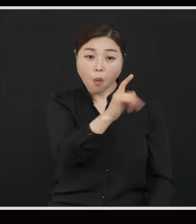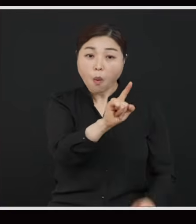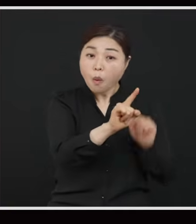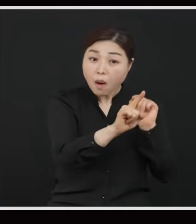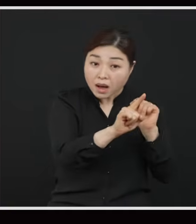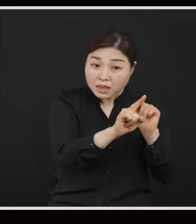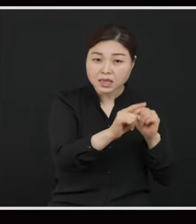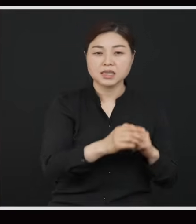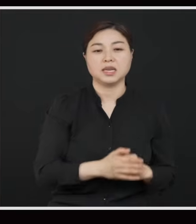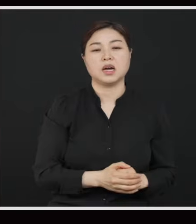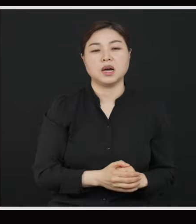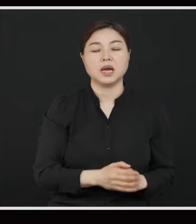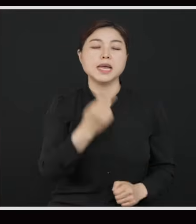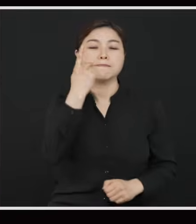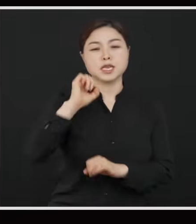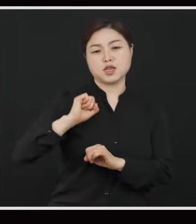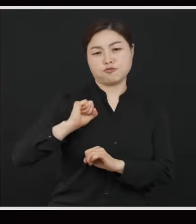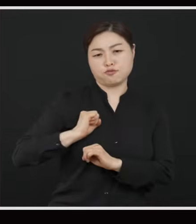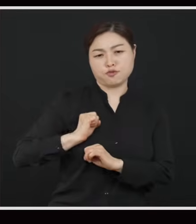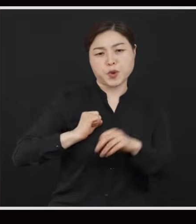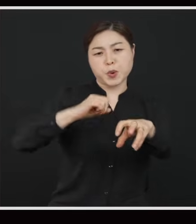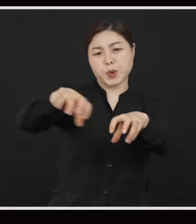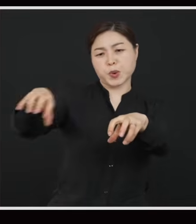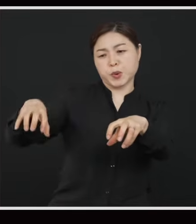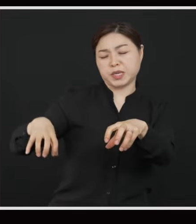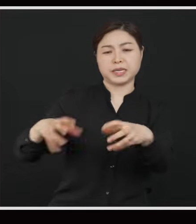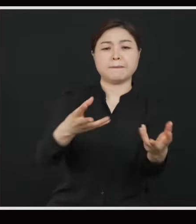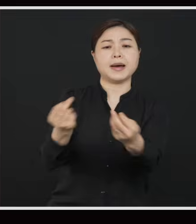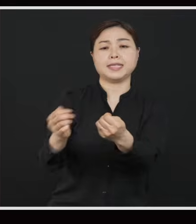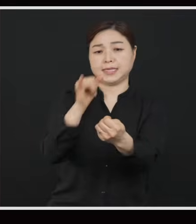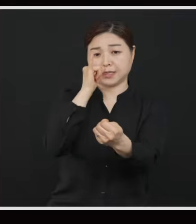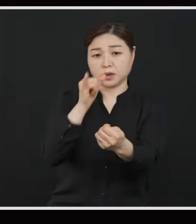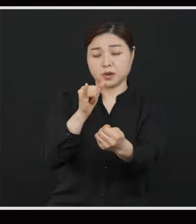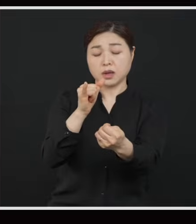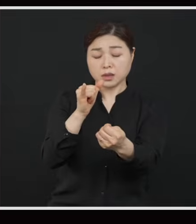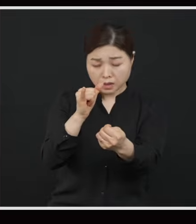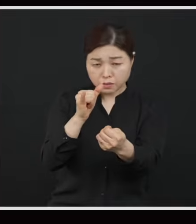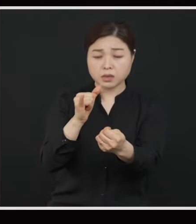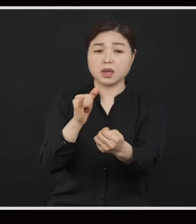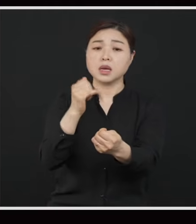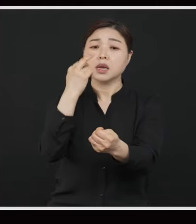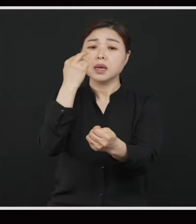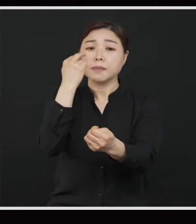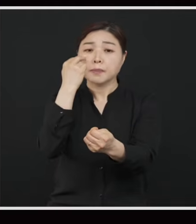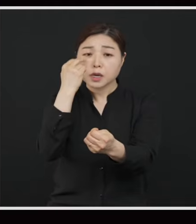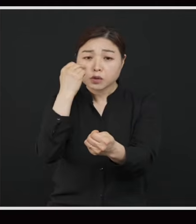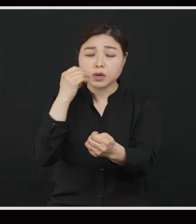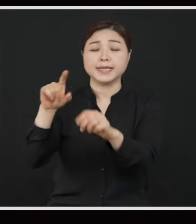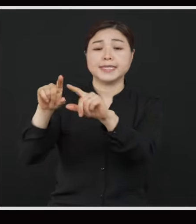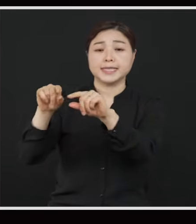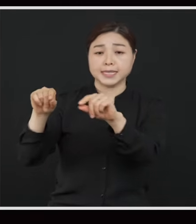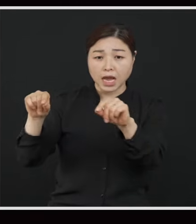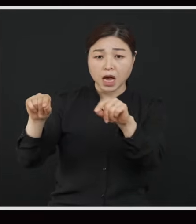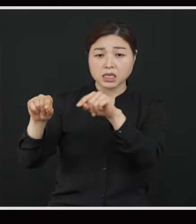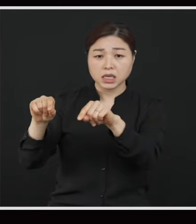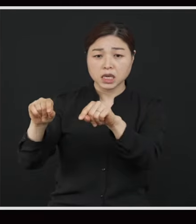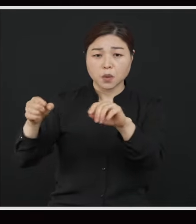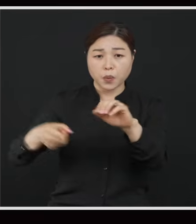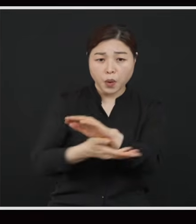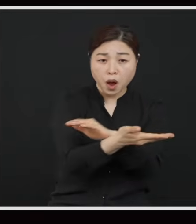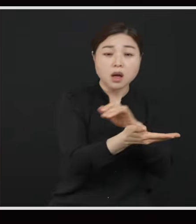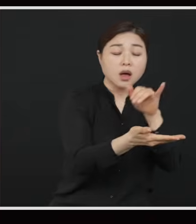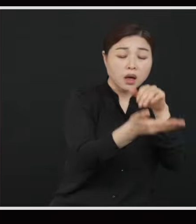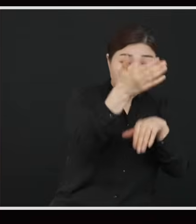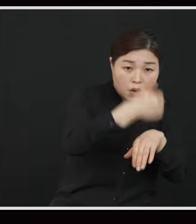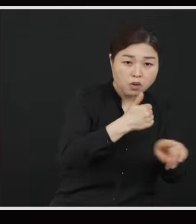기지가 어디보다도 많아요. 미군 기지와 함께 미국식 식단이 들어왔는데 코카콜라로 대표되는